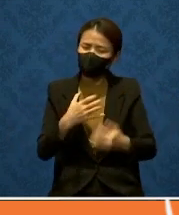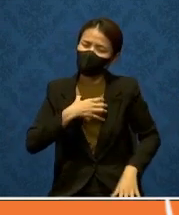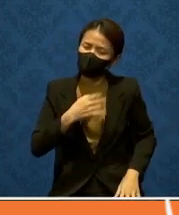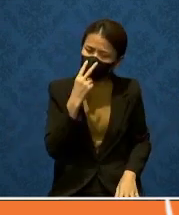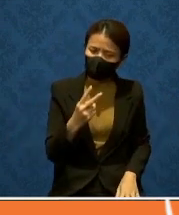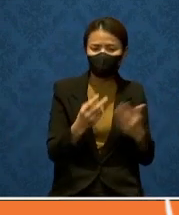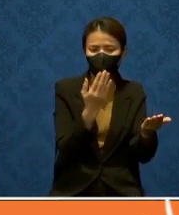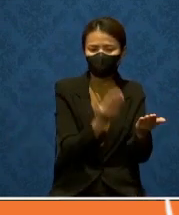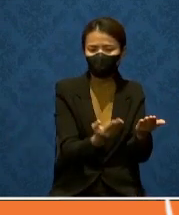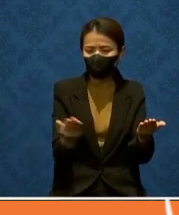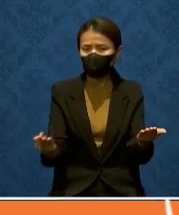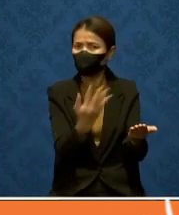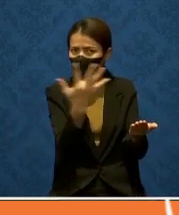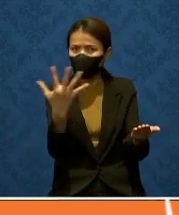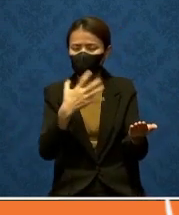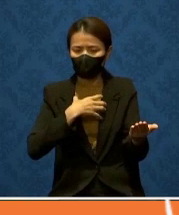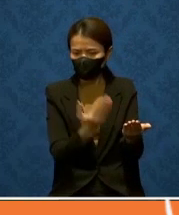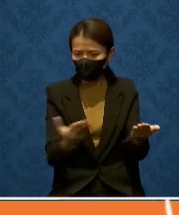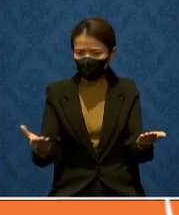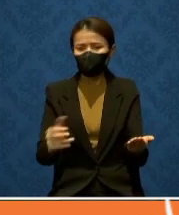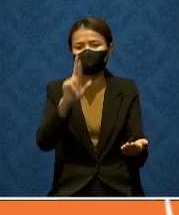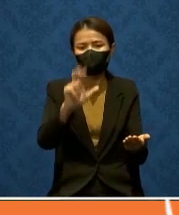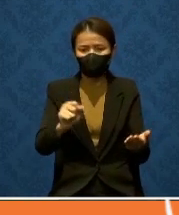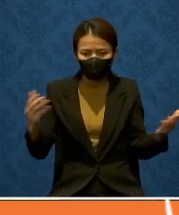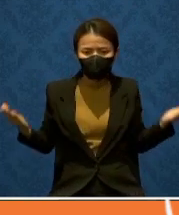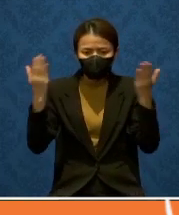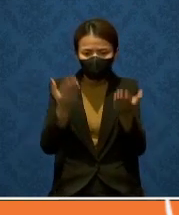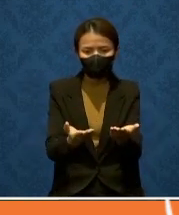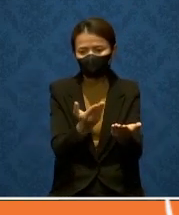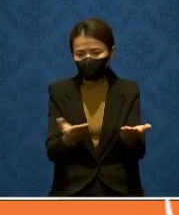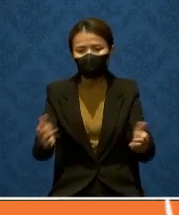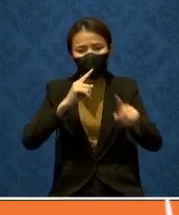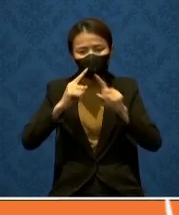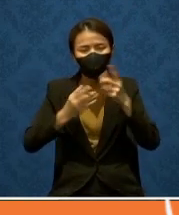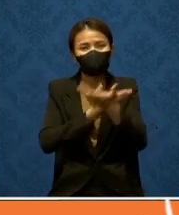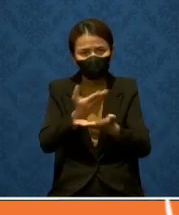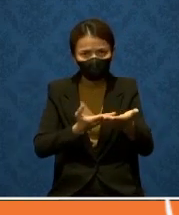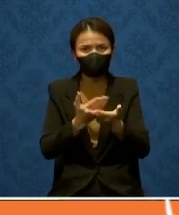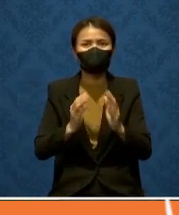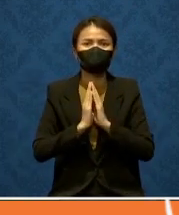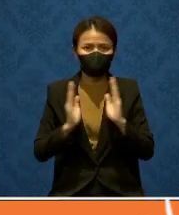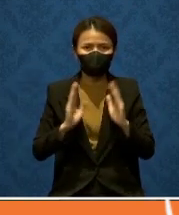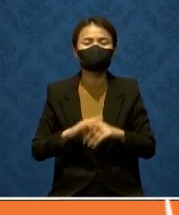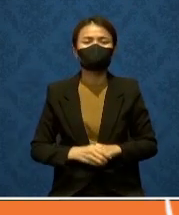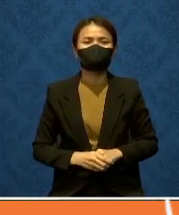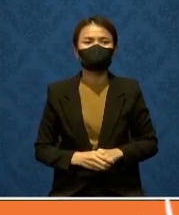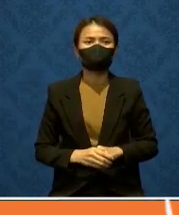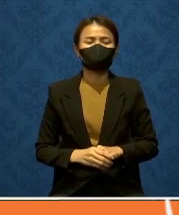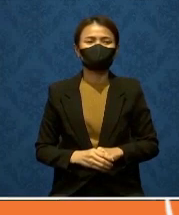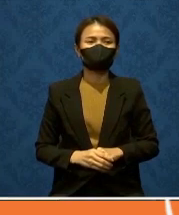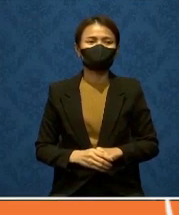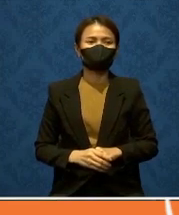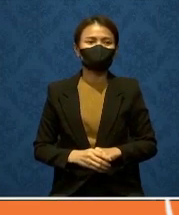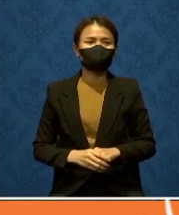หมายทั้ง5เนี่ยได้นำเข้าสู่การพิจารณาของสภาผู้แทนราษฎรนี้ครับขอบคุณมากครับท่านประธาน ครับท่านธรรมนพ